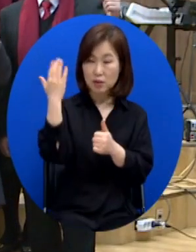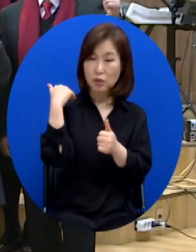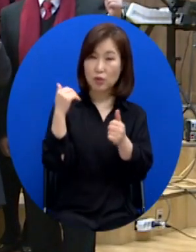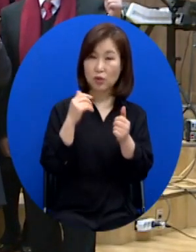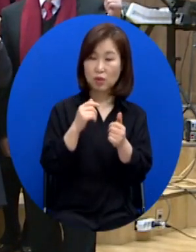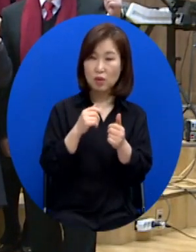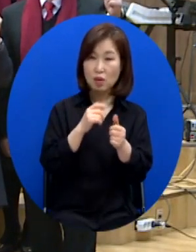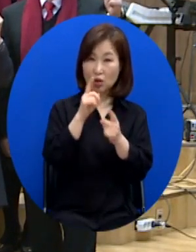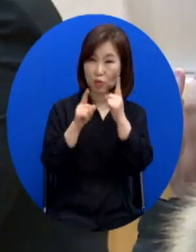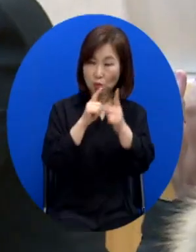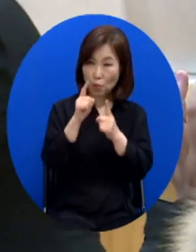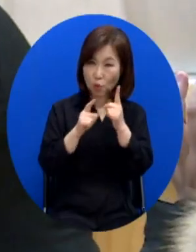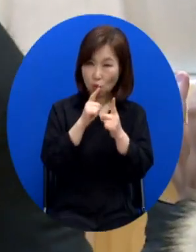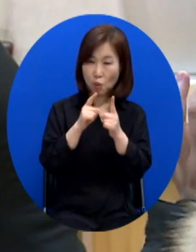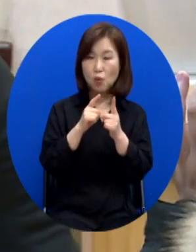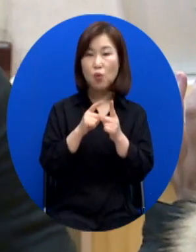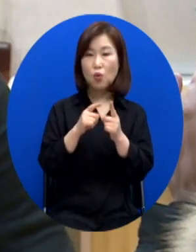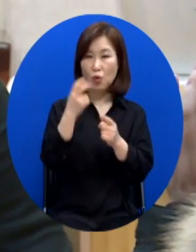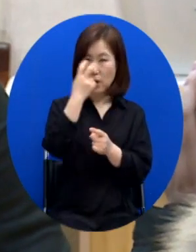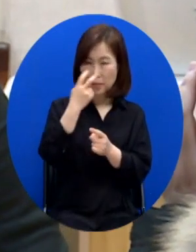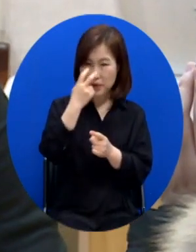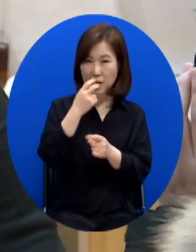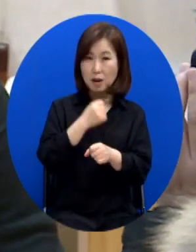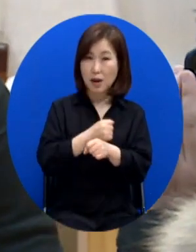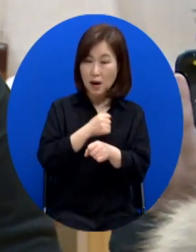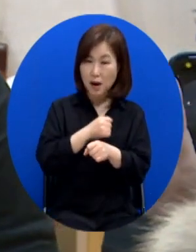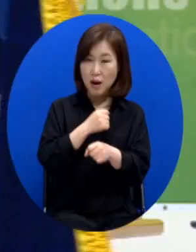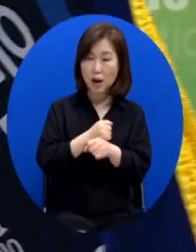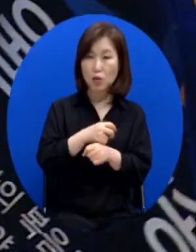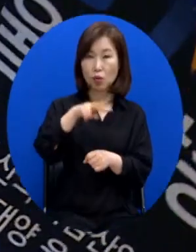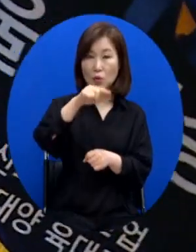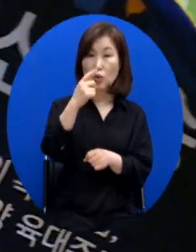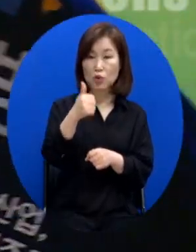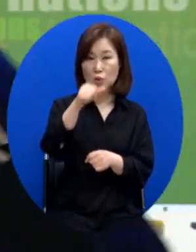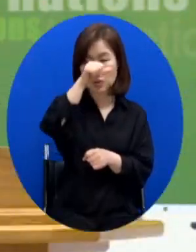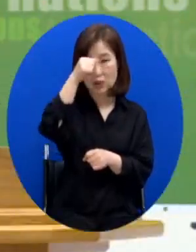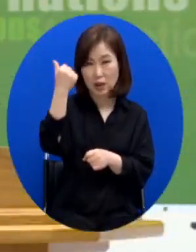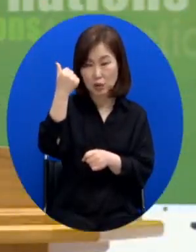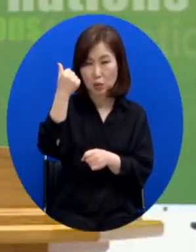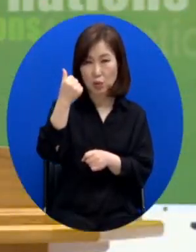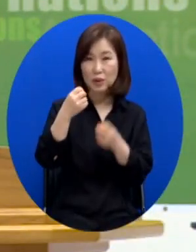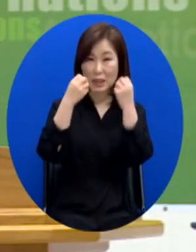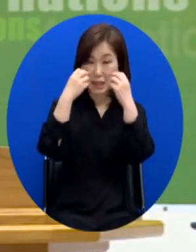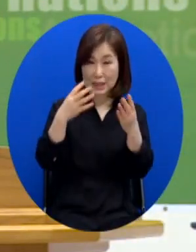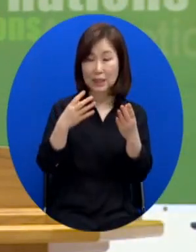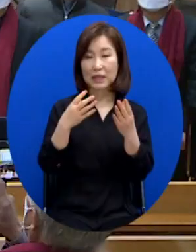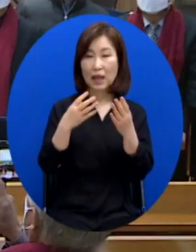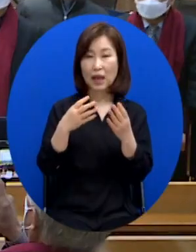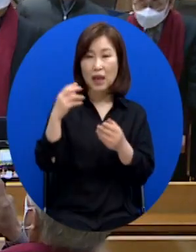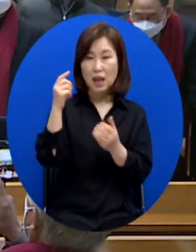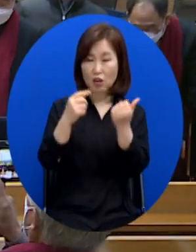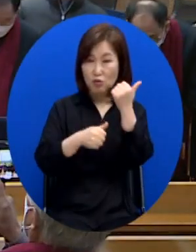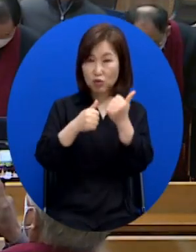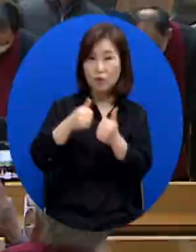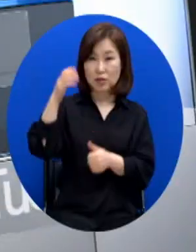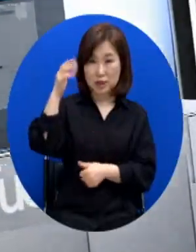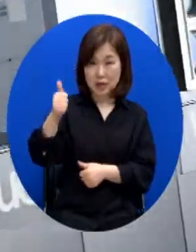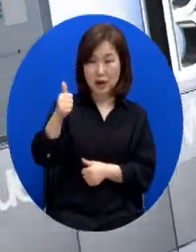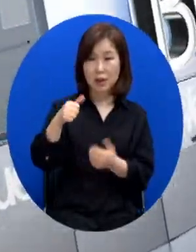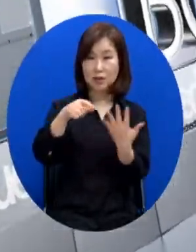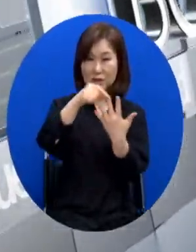낭독과 회순채택, 감사보고를 진행하고 손다론 장로를 신임 운영위원장으로 추대했습니다.